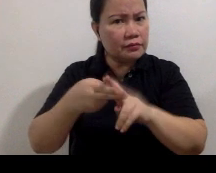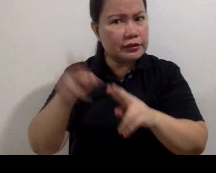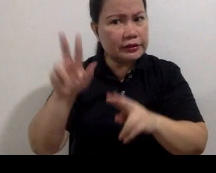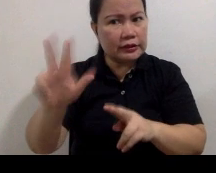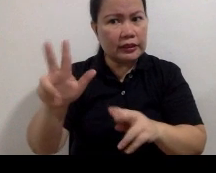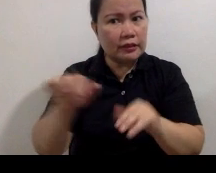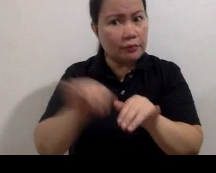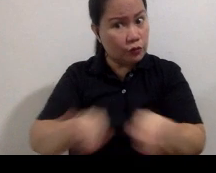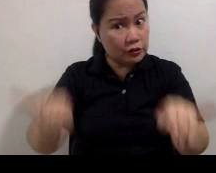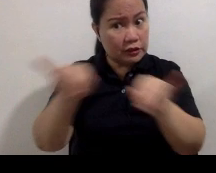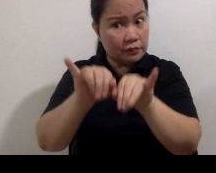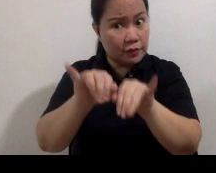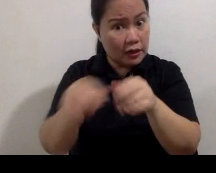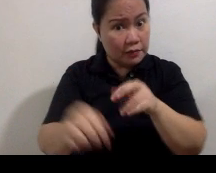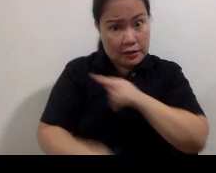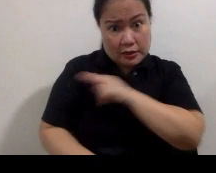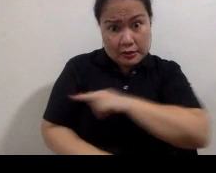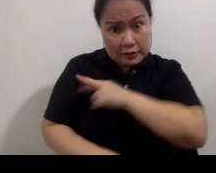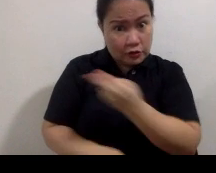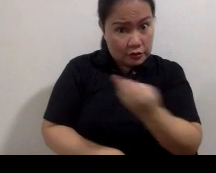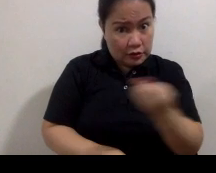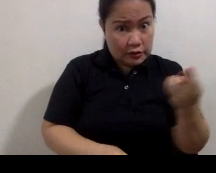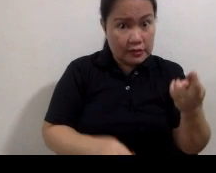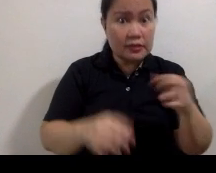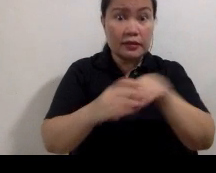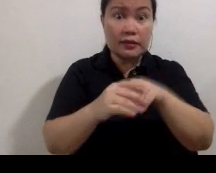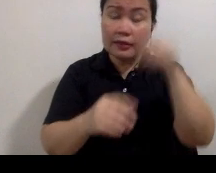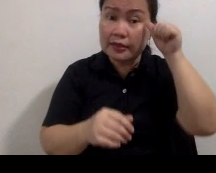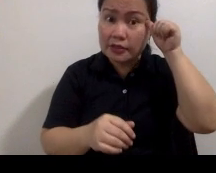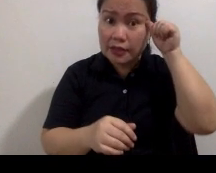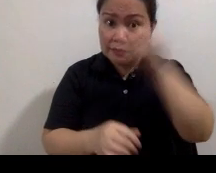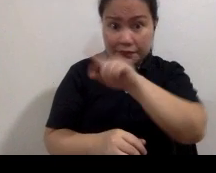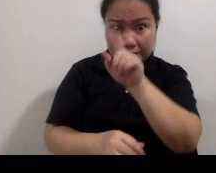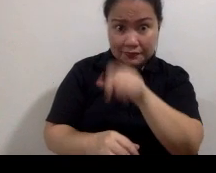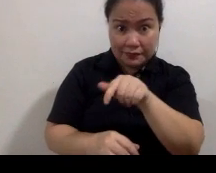mga yamang likas sa kontinente ng Asya?